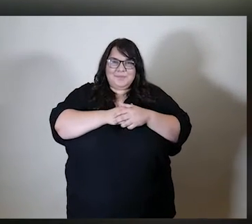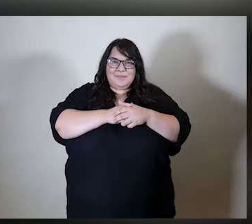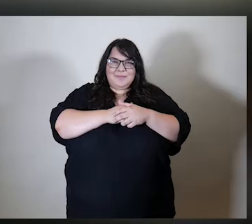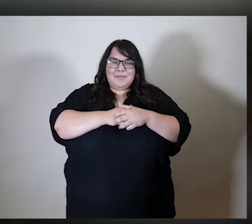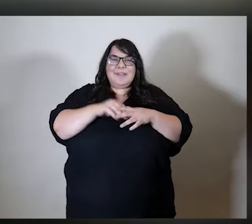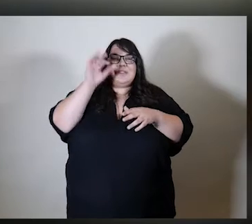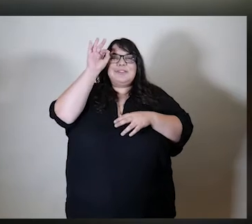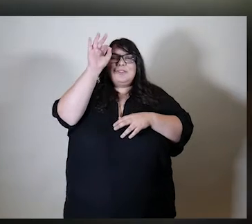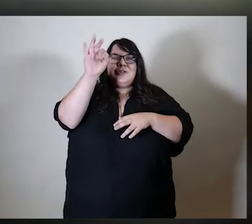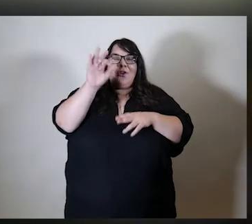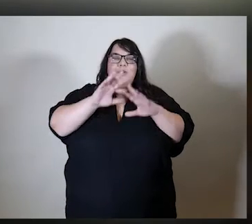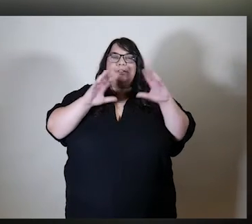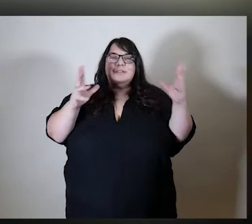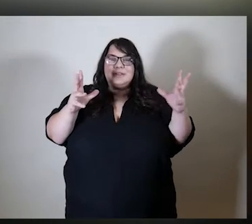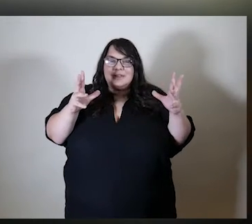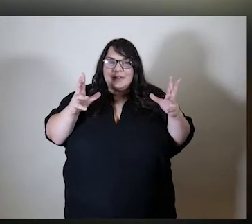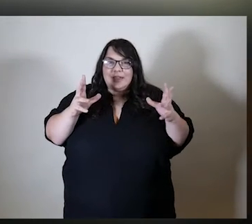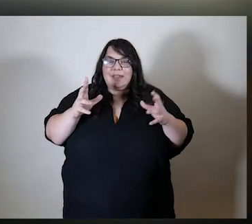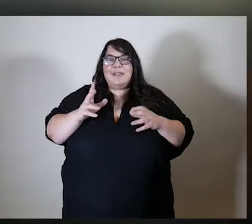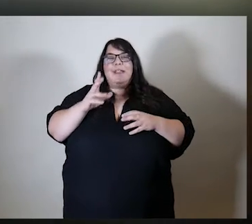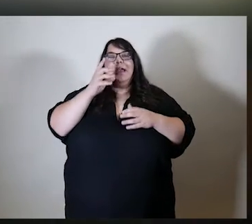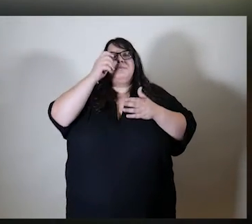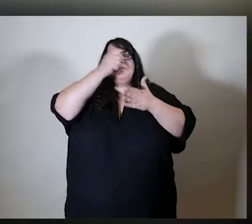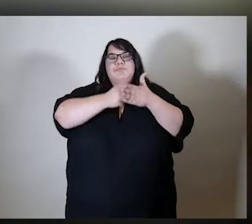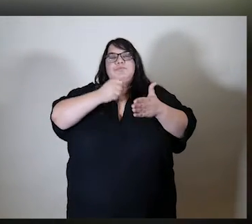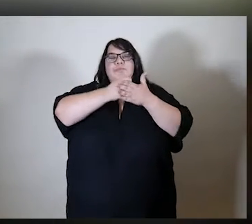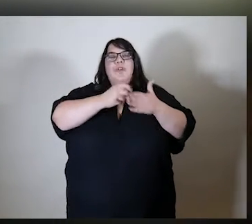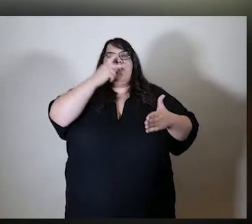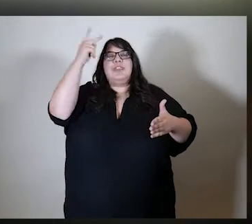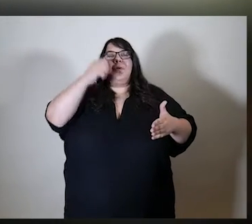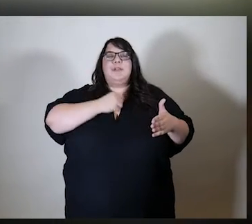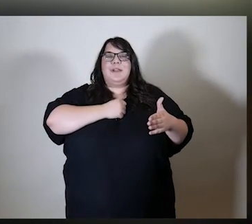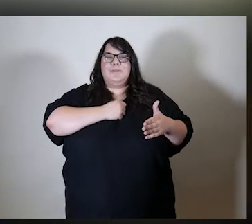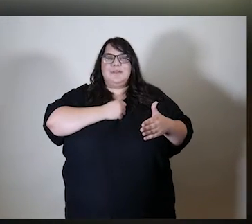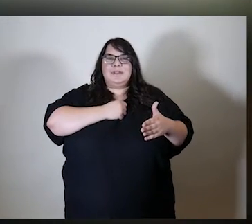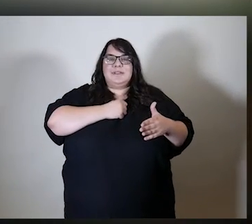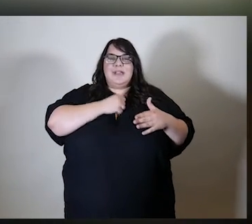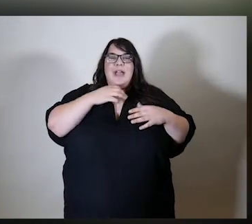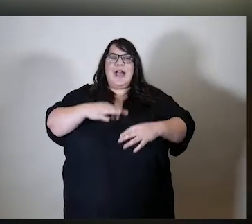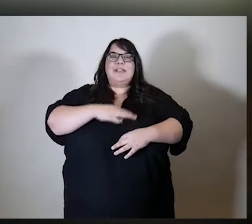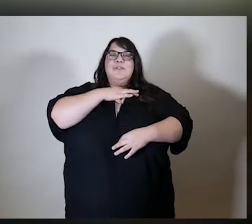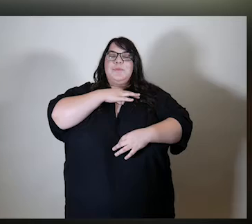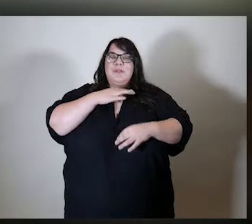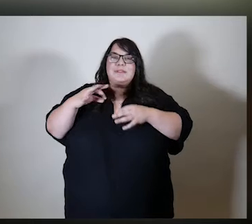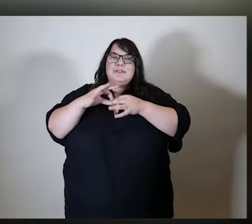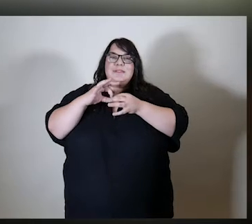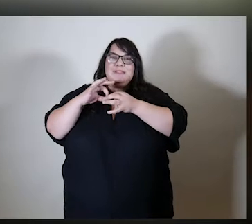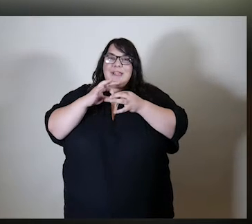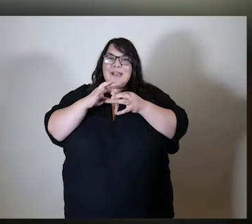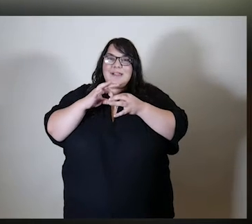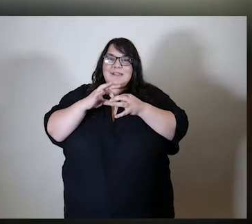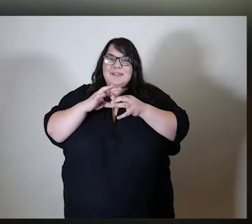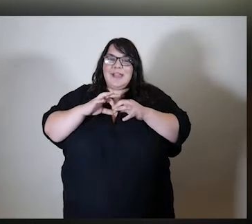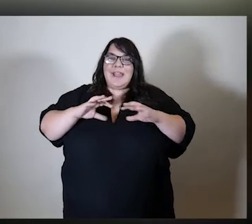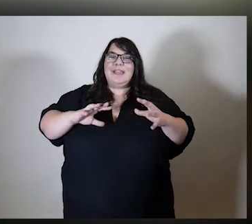είναι να αγωνιστούμε για τα δικαιώματά μας, με αξιοπρέπεια στην εργασία και